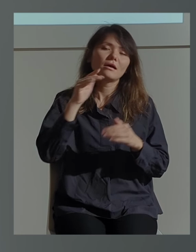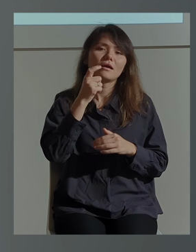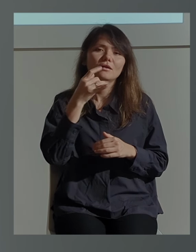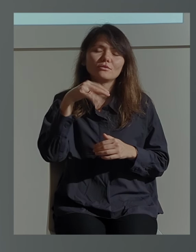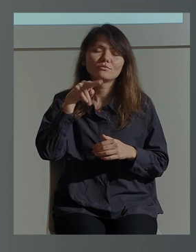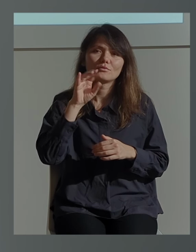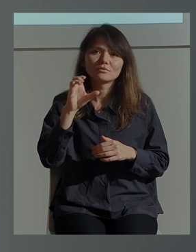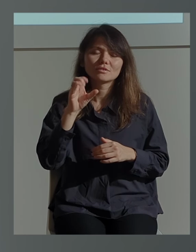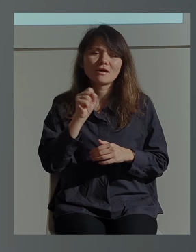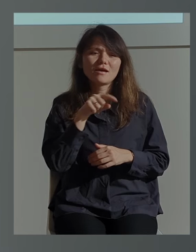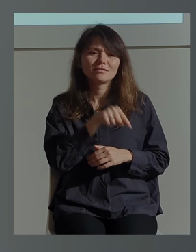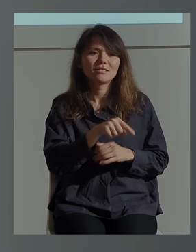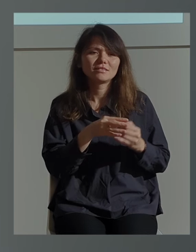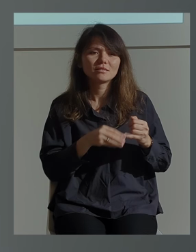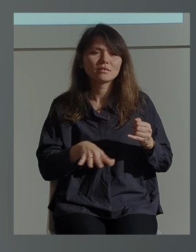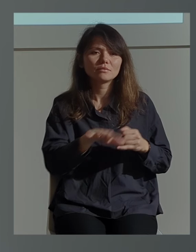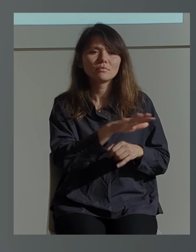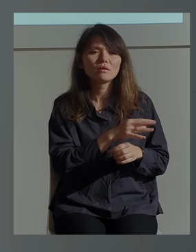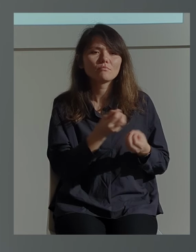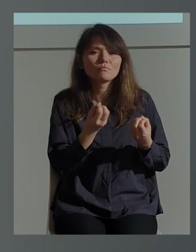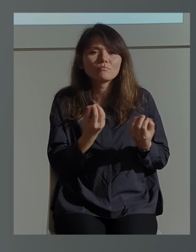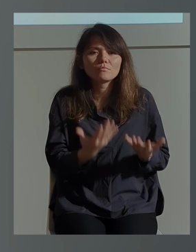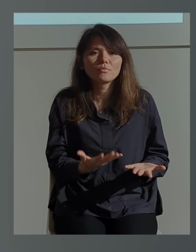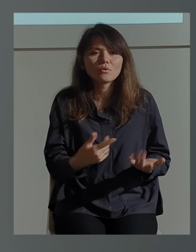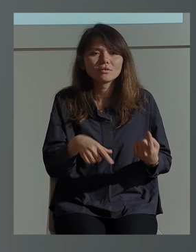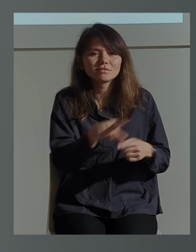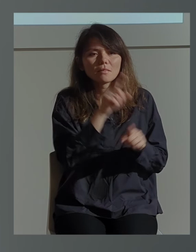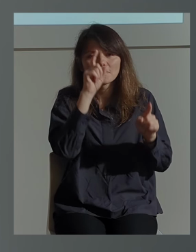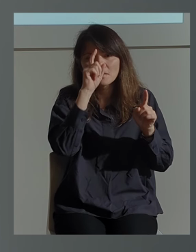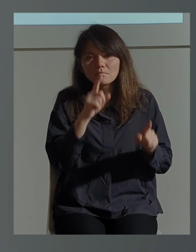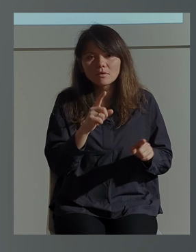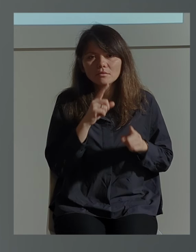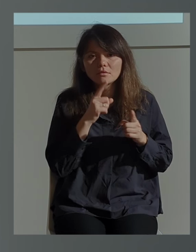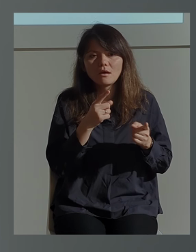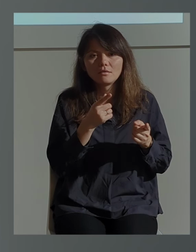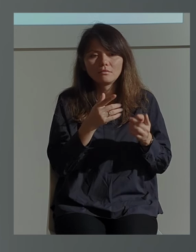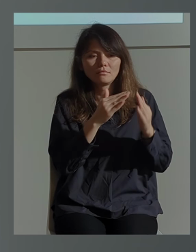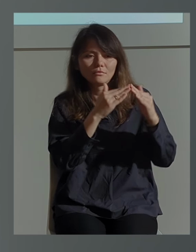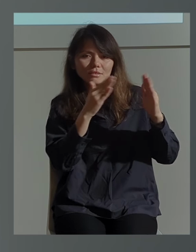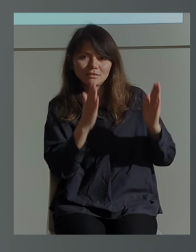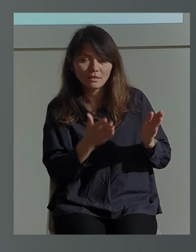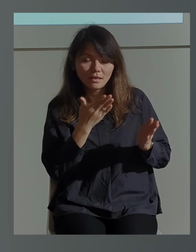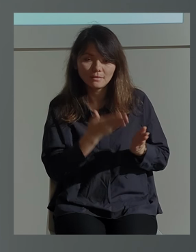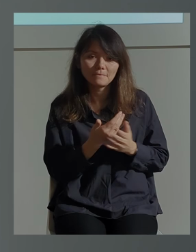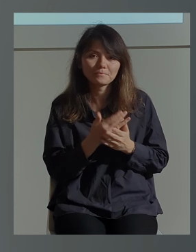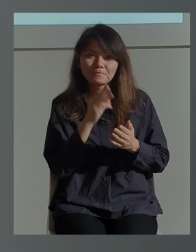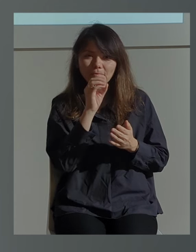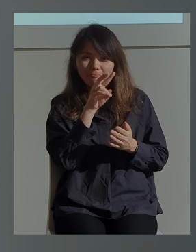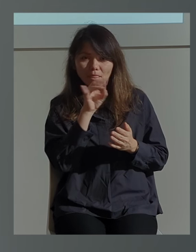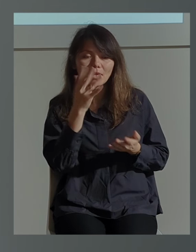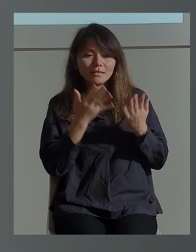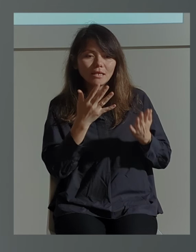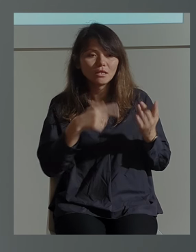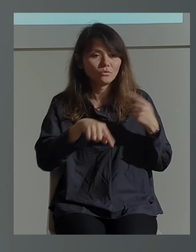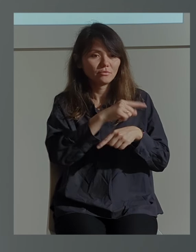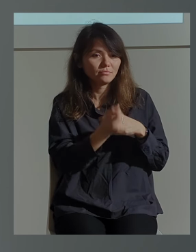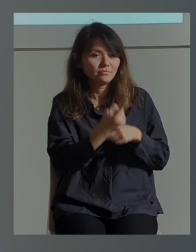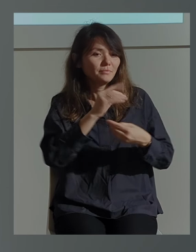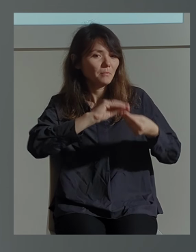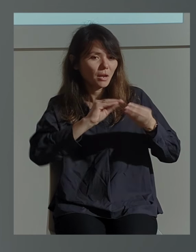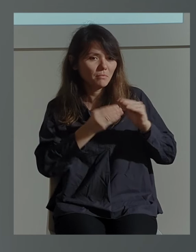а тут на Земле это всего лишь их невнятные тени и вот если у у теней есть какие-то проблемы по поводу